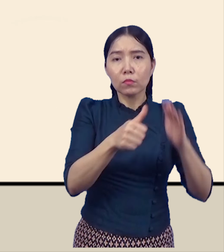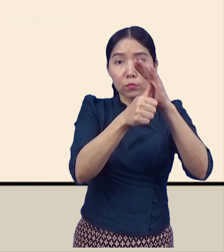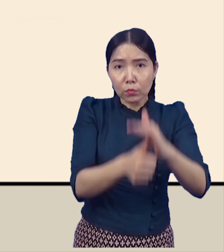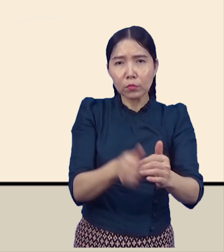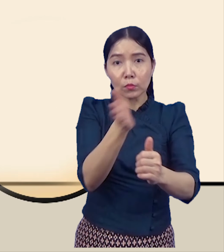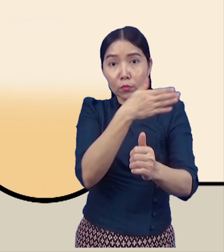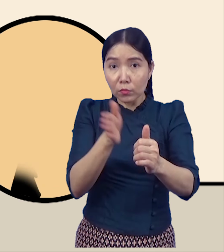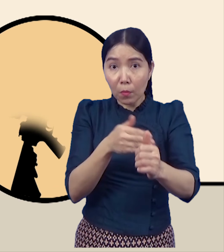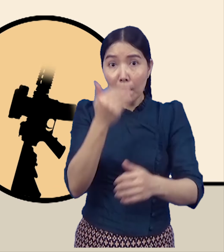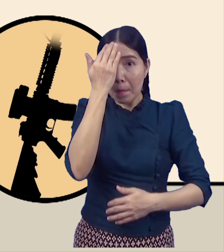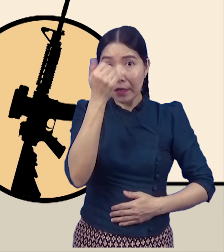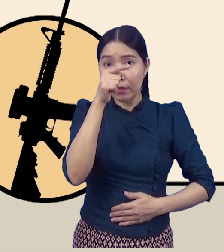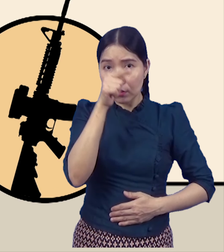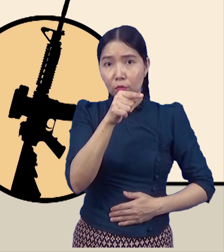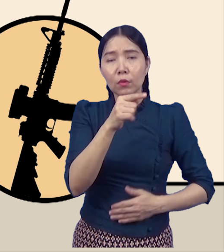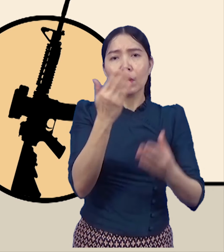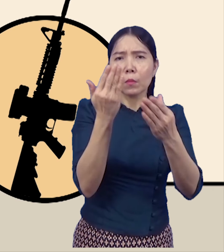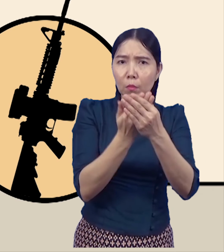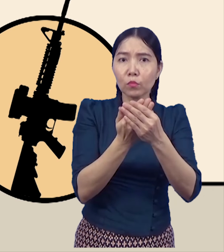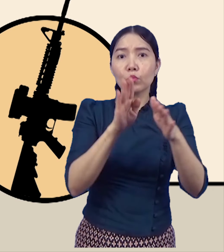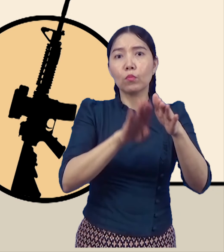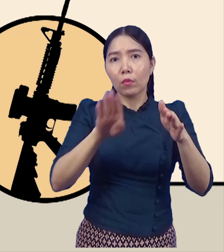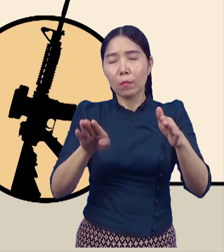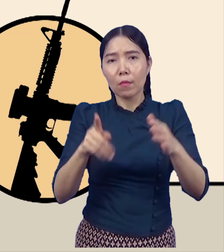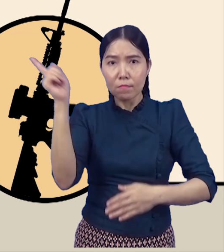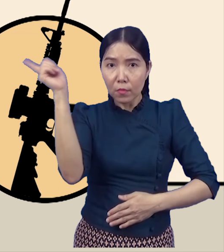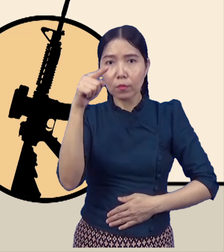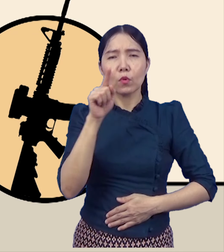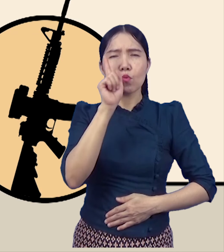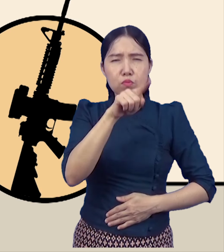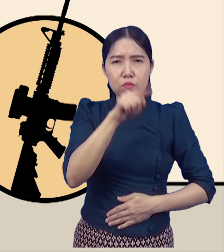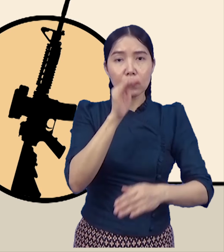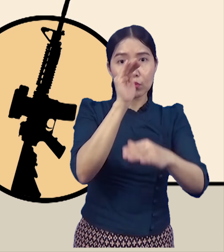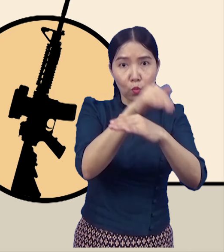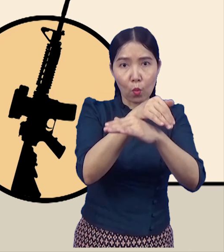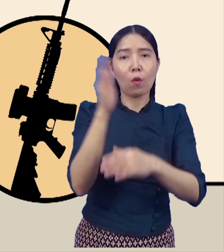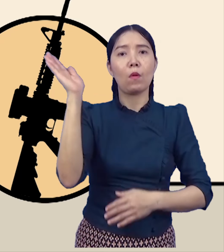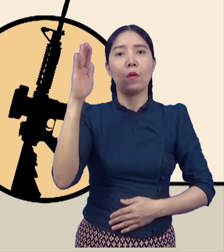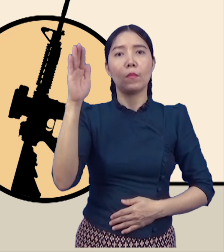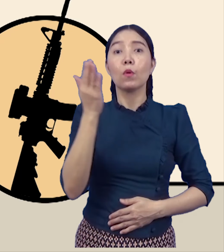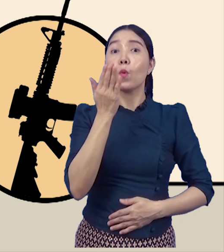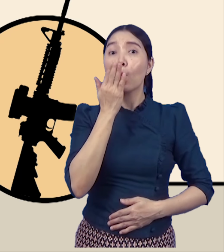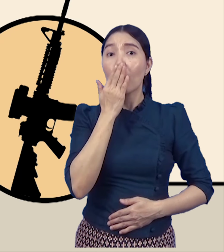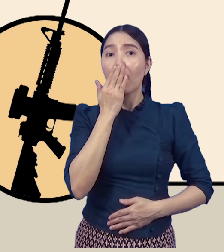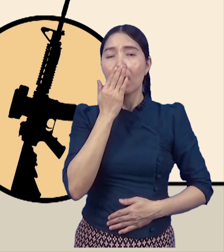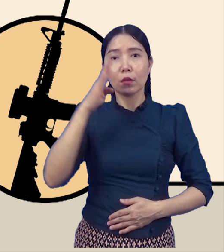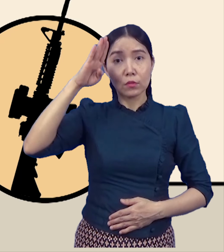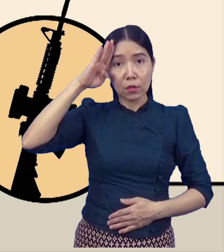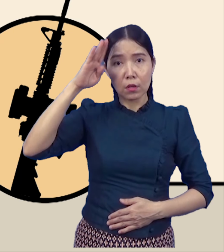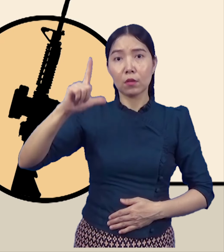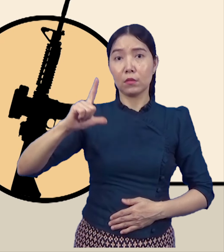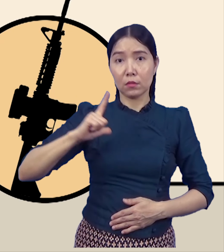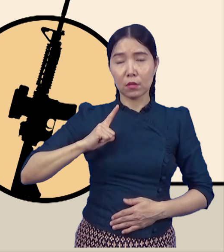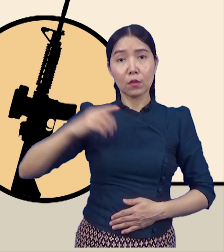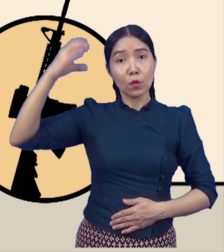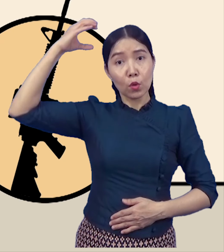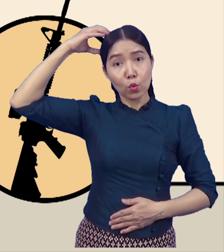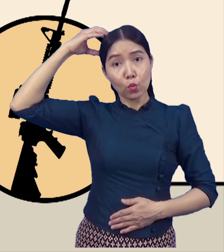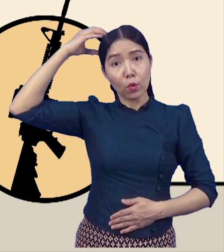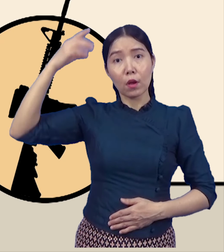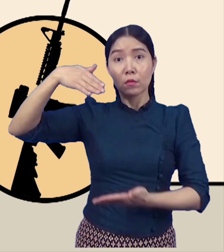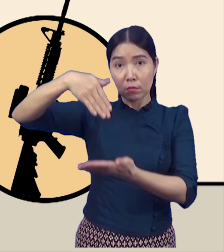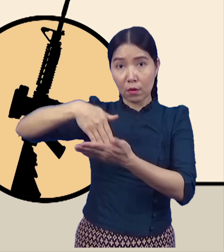ရေလက်နက်ကင်တပ်ဖွဲ့ဝင်တူဦးသို့မဟုတ်ပါဝါရှိသောအဖွဲ့အစည်းကြီးတစ်ခုခုနှင့်ဆက်နွယ်နေသူတူဦးဖြစ်မည်ဆိုပါက